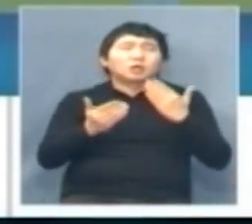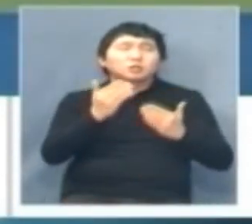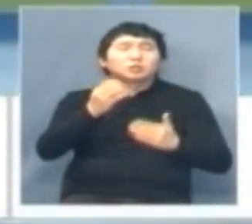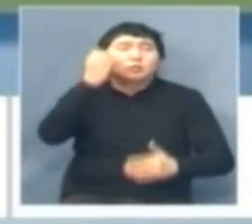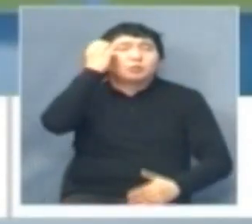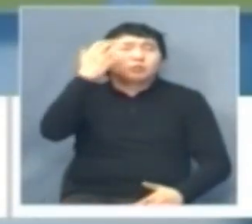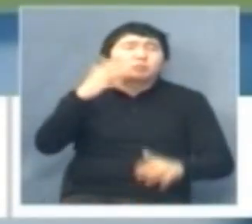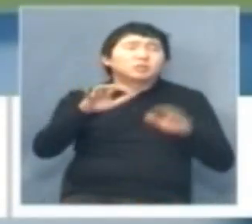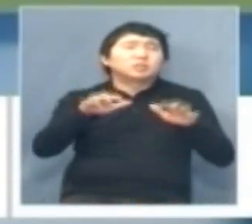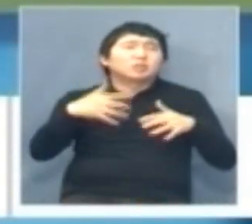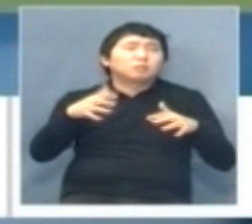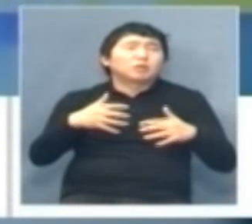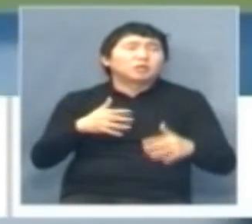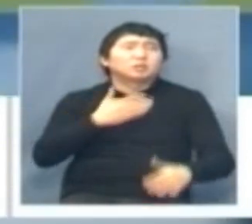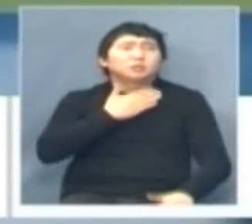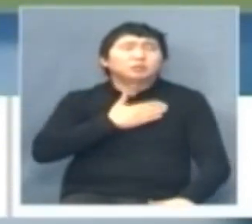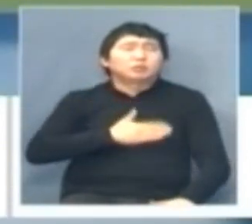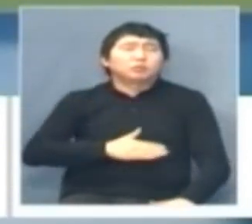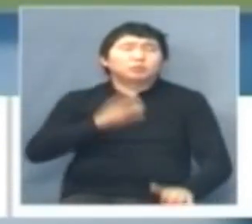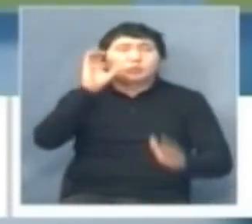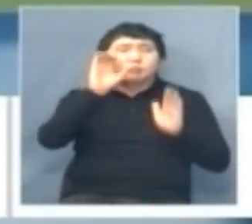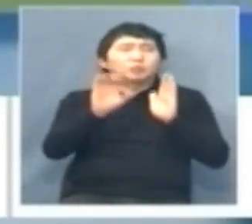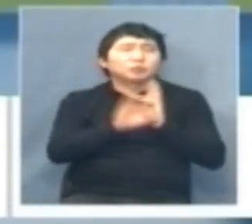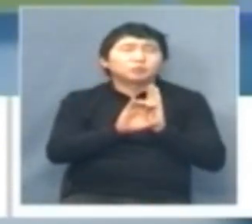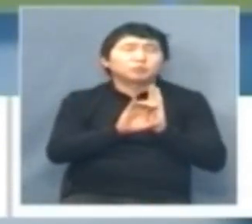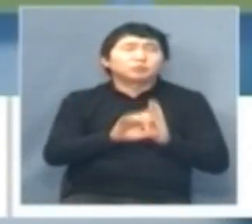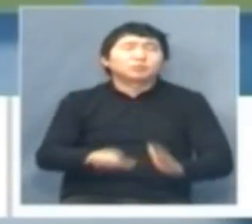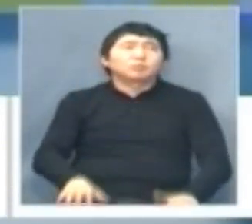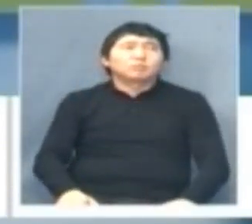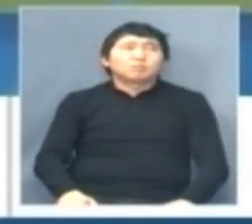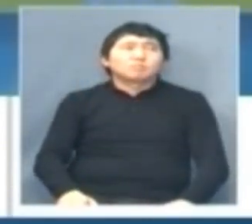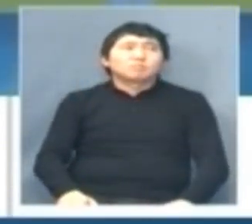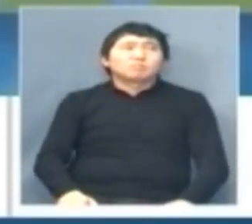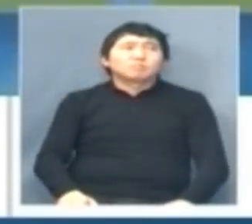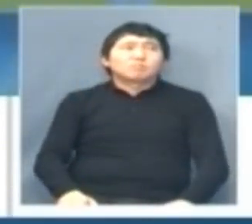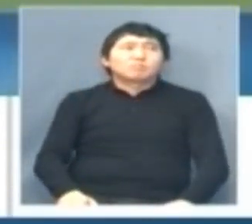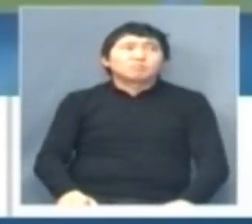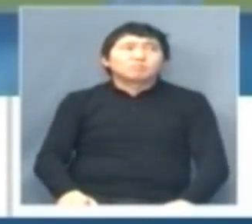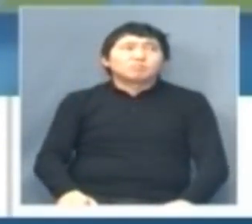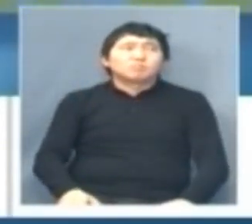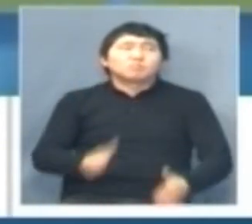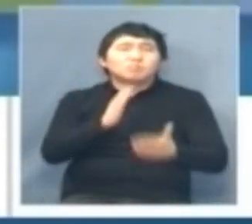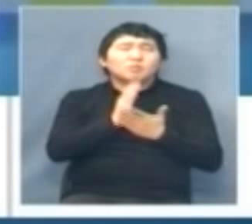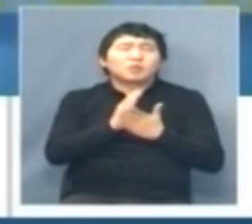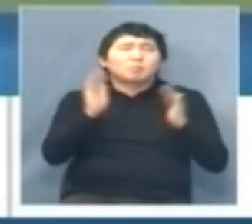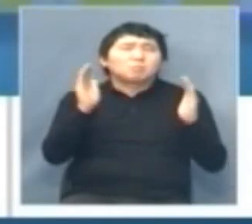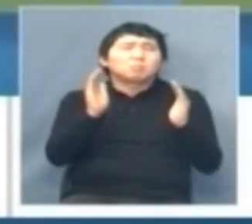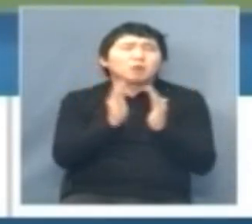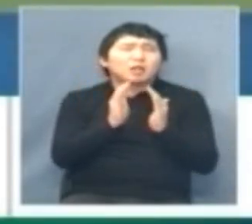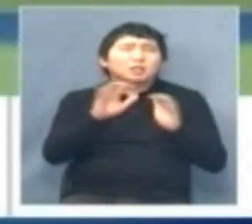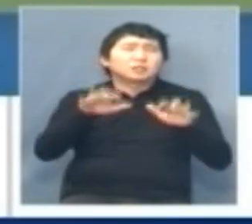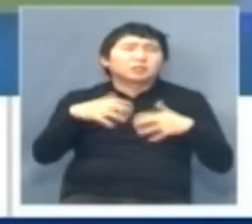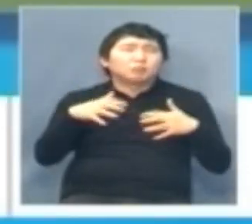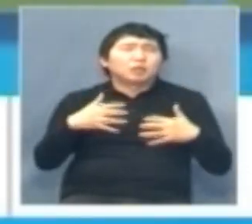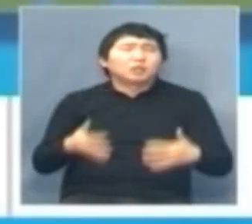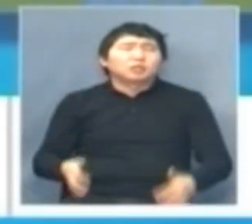независимо от размера, она очень покладистая и послушная. Допустим, тем более, если она прошла курс дрессировки. Есть мелкие собаки,